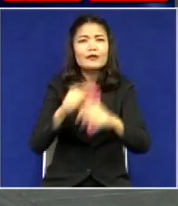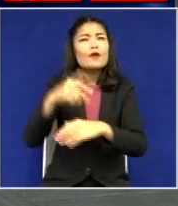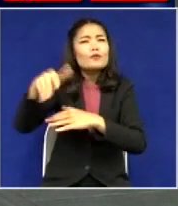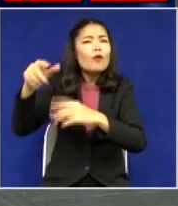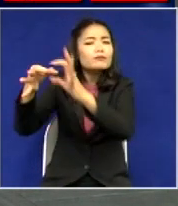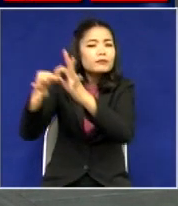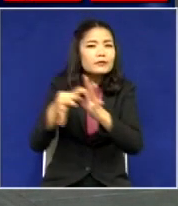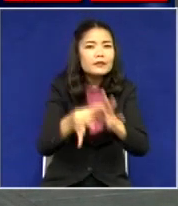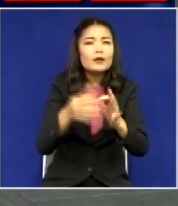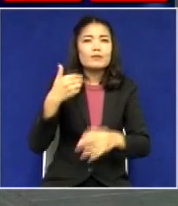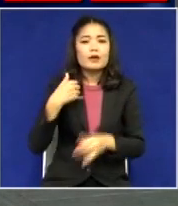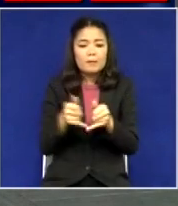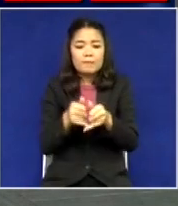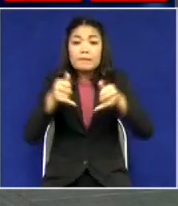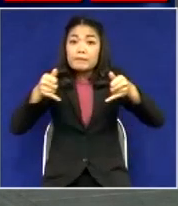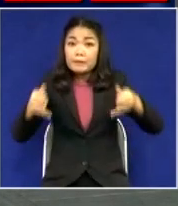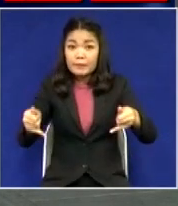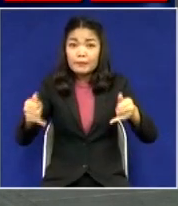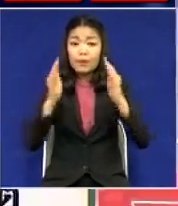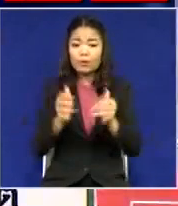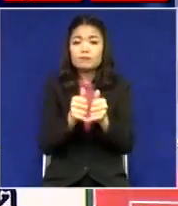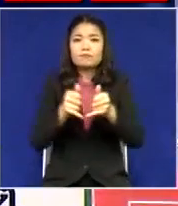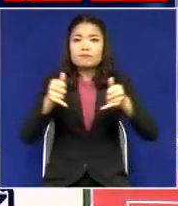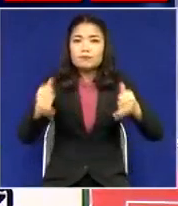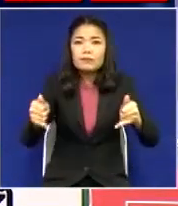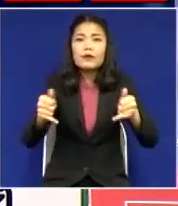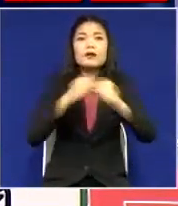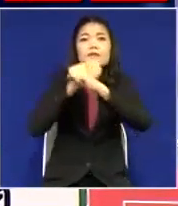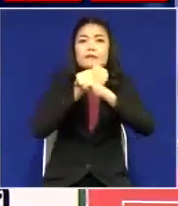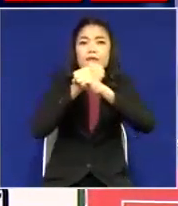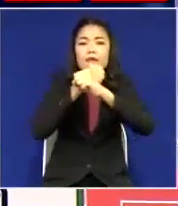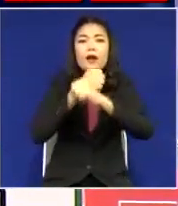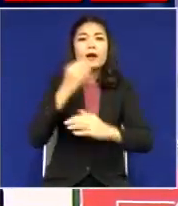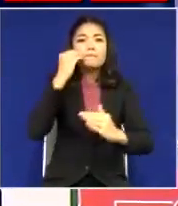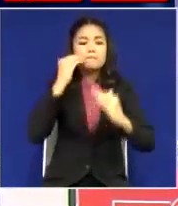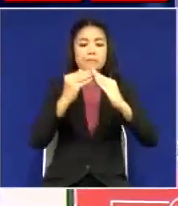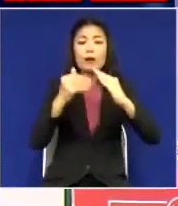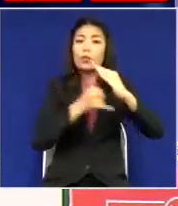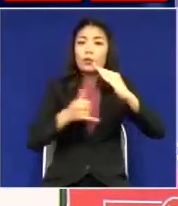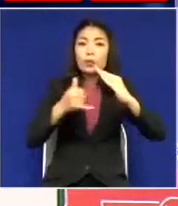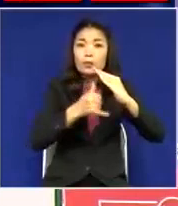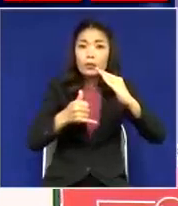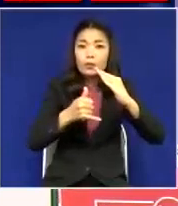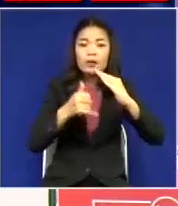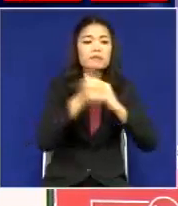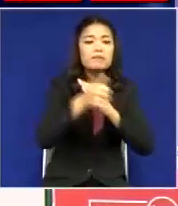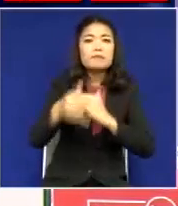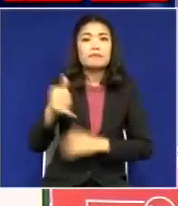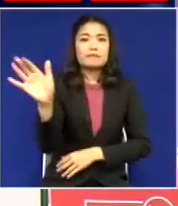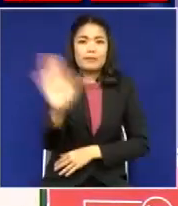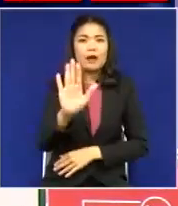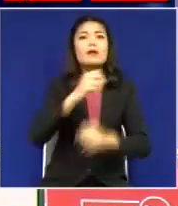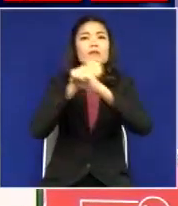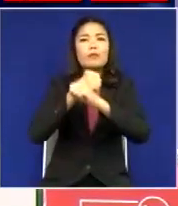องของการเว้นระยะห่างทางสังคมนะครับการหลีกเลี่ยงอยู่บ้านนะครับเพื่อจะให้ไม่มีการแพร่เชื้